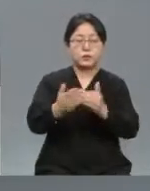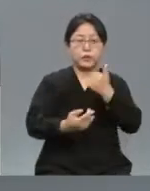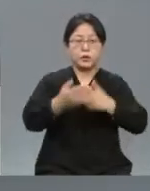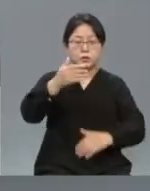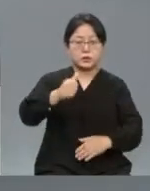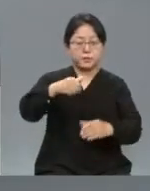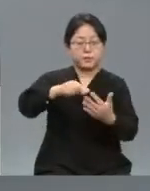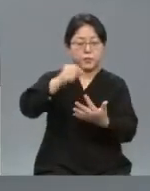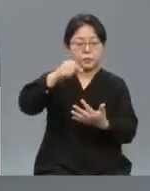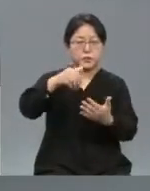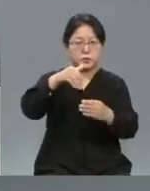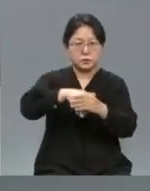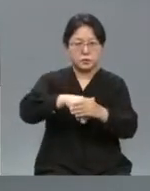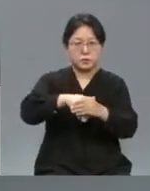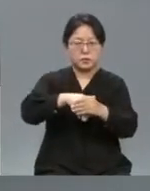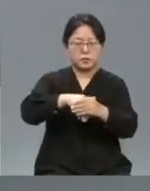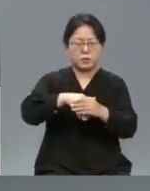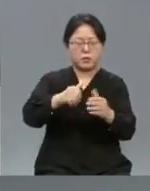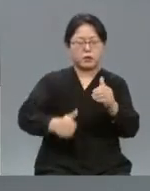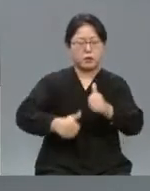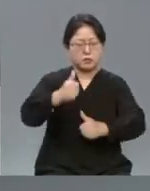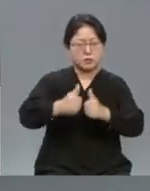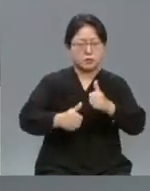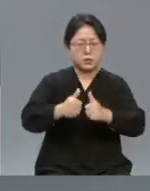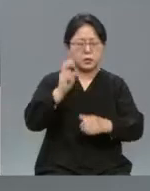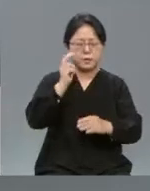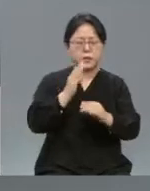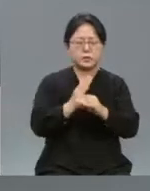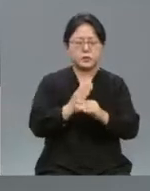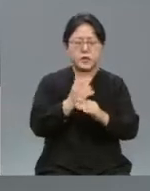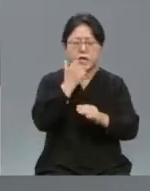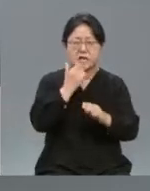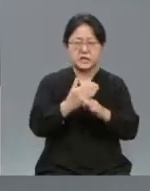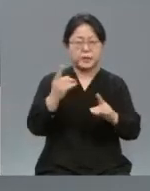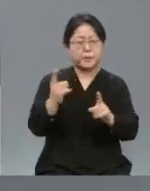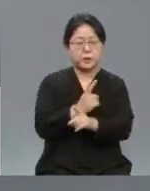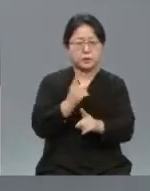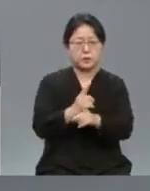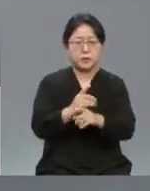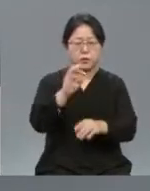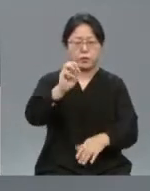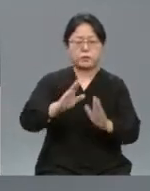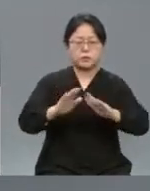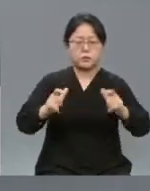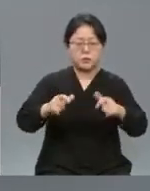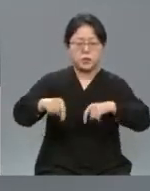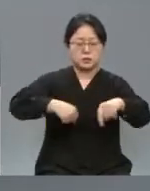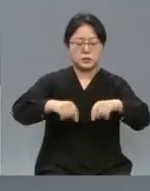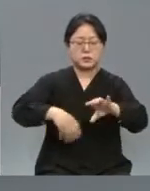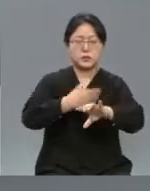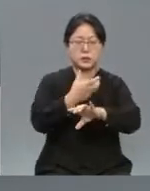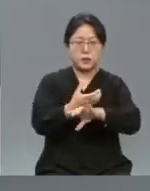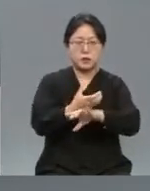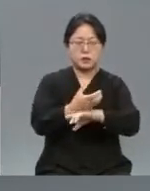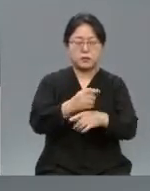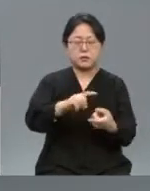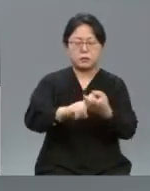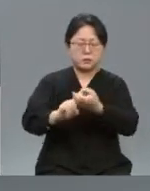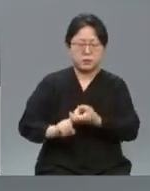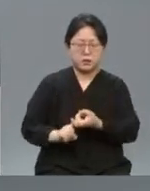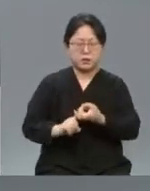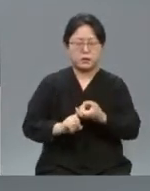뽑는 선거가 경선으로 치러지게 됐습니다 민주당을 바꾸겠다고 나선 광주전남 정치개혁 연대가 후보를 내면서